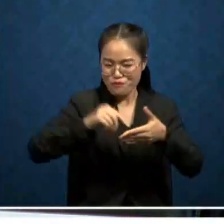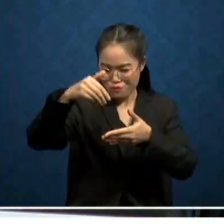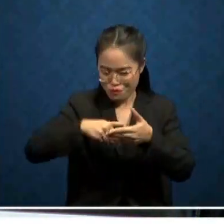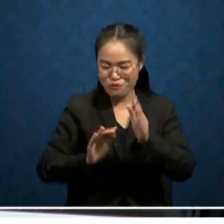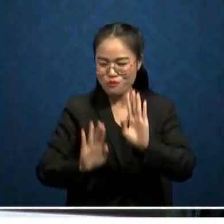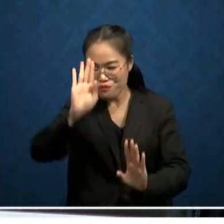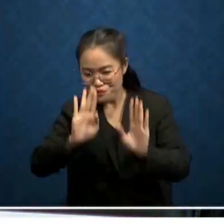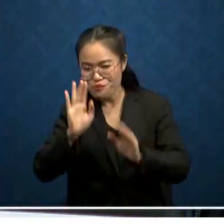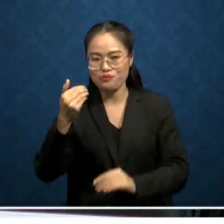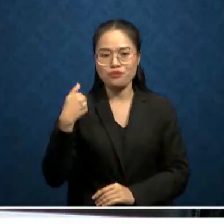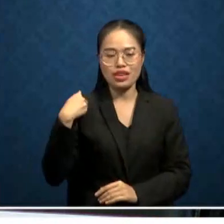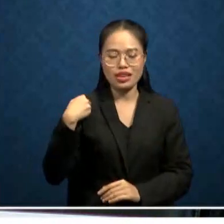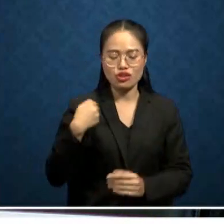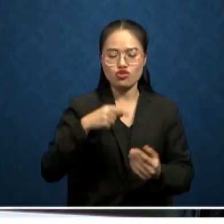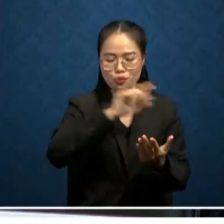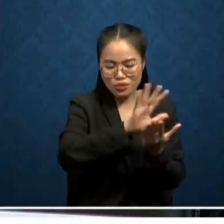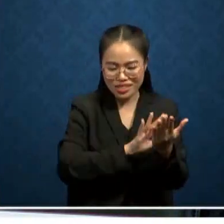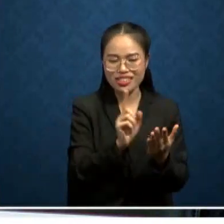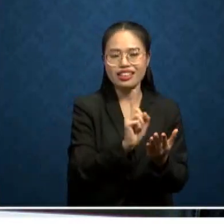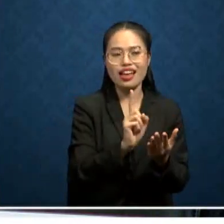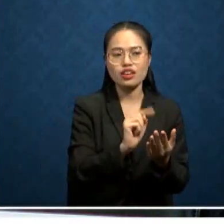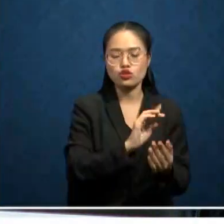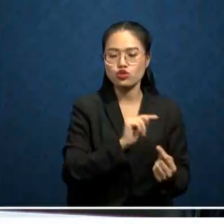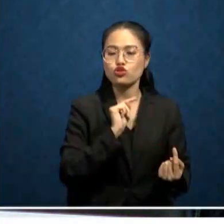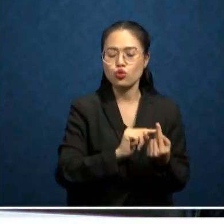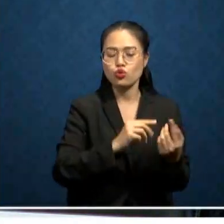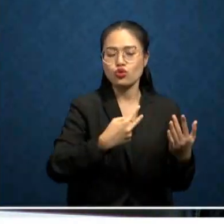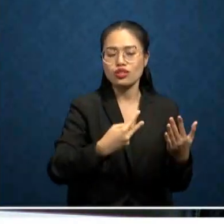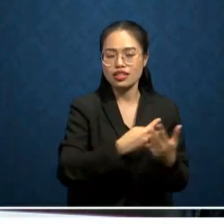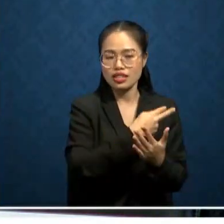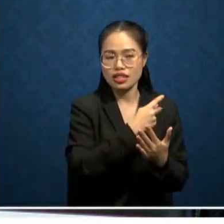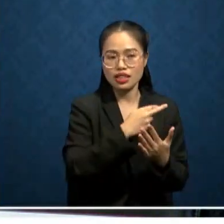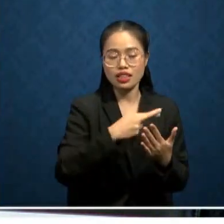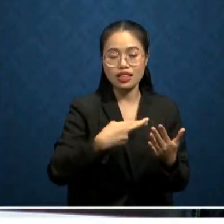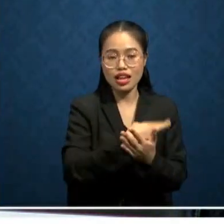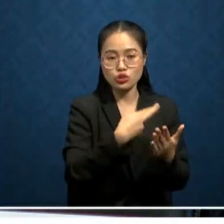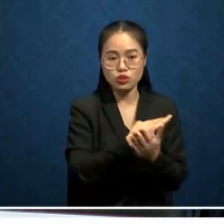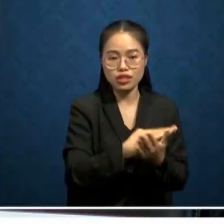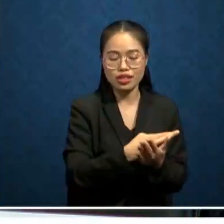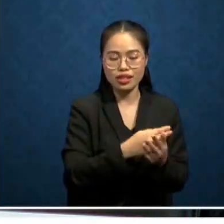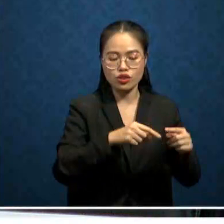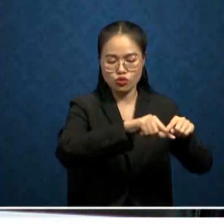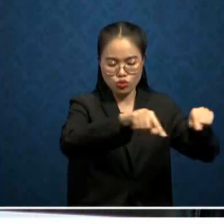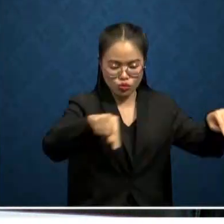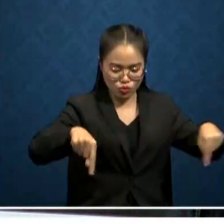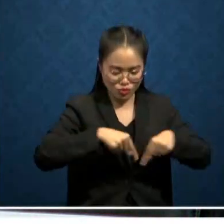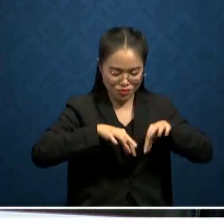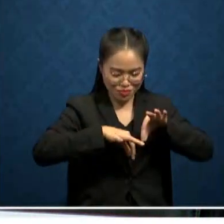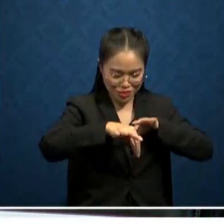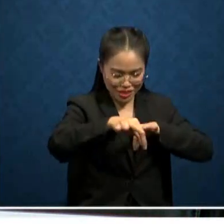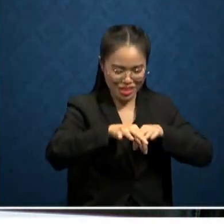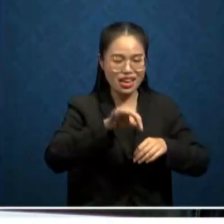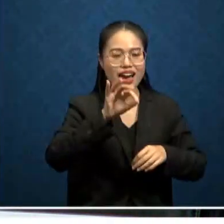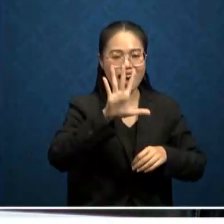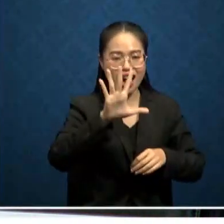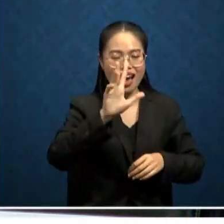มีกำหนดพื้นที่ประกาศชัดเจนนะครับสำหรับกองทุนจังหวัดราชบุรีเนี่ยพื้นที่ประกาศครอบคลุม 5กมนะครับตามจากรัศมี